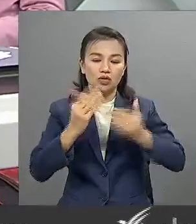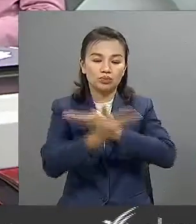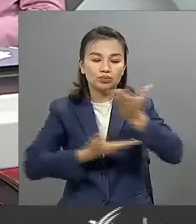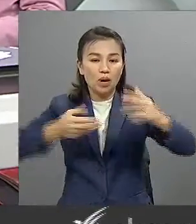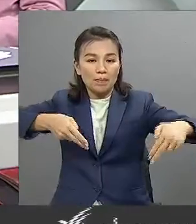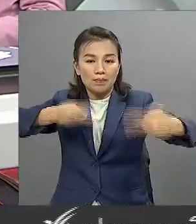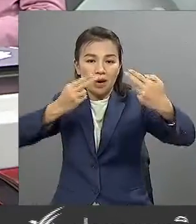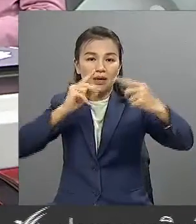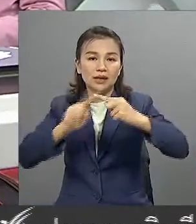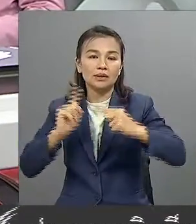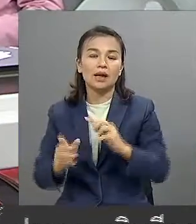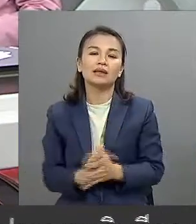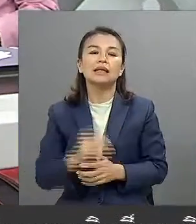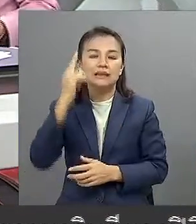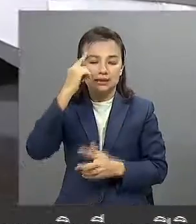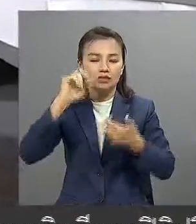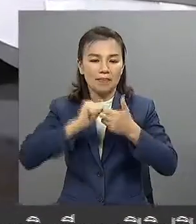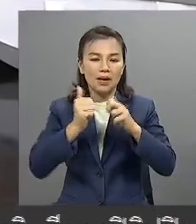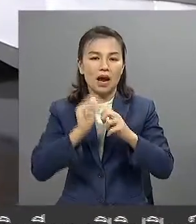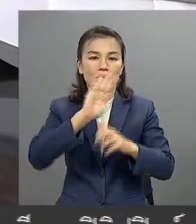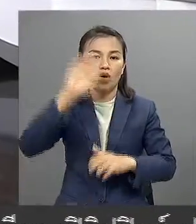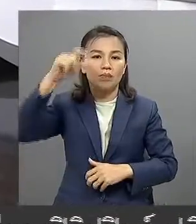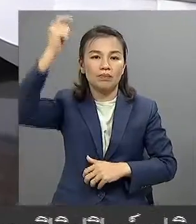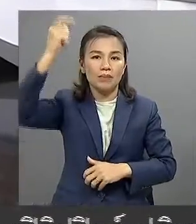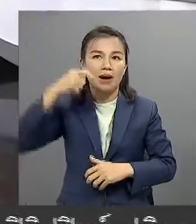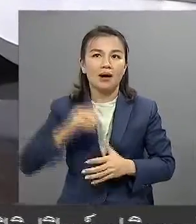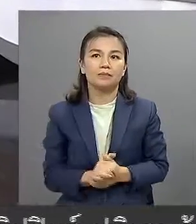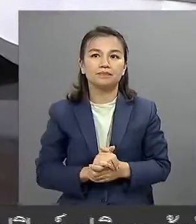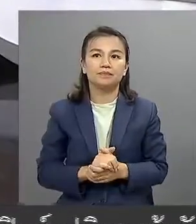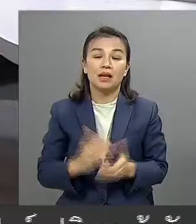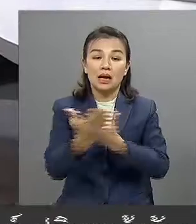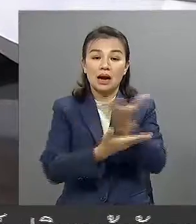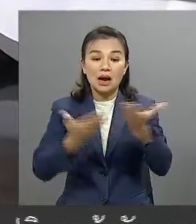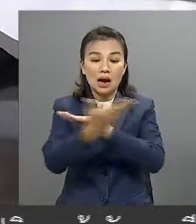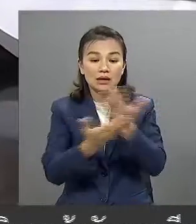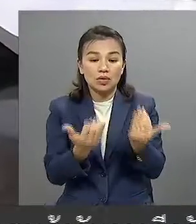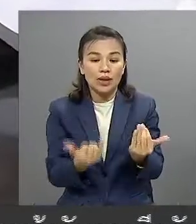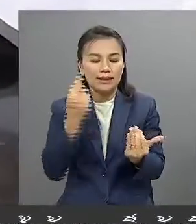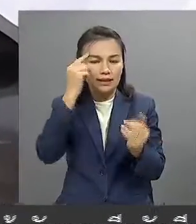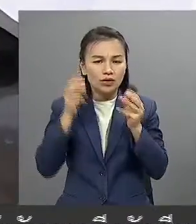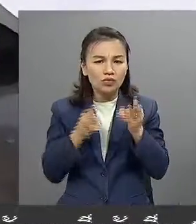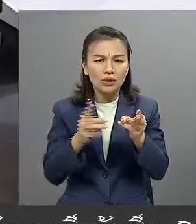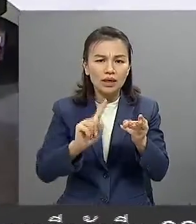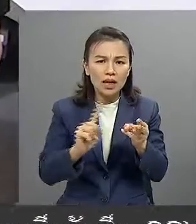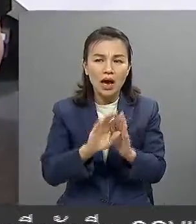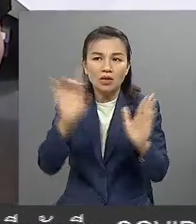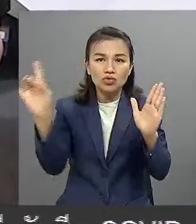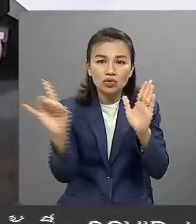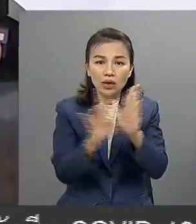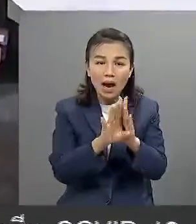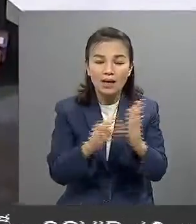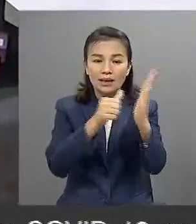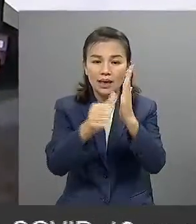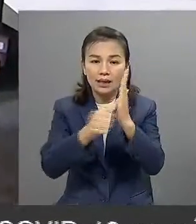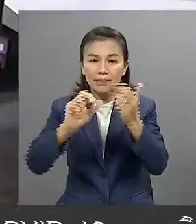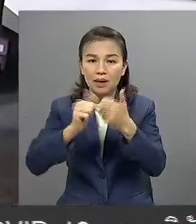สำนักานในเมียนมาค่ะคุณสำนักคะคาดว่าแนวทางการหารือในวันนี้น่าจะเป็นอย่างไรแล้วก็จะนำไปสู่การขาดวิกฤติการเมืองในเมรุๆได้